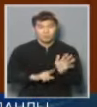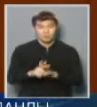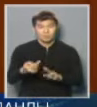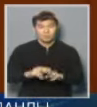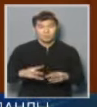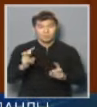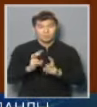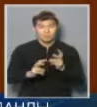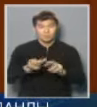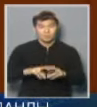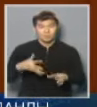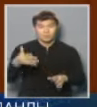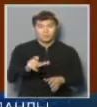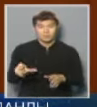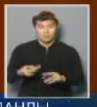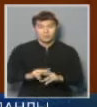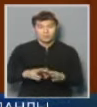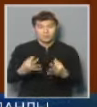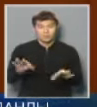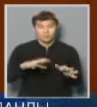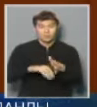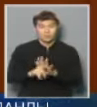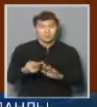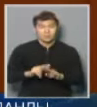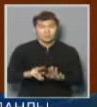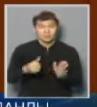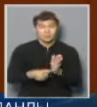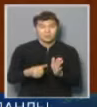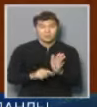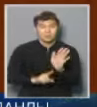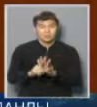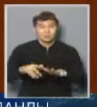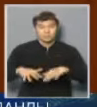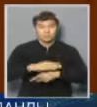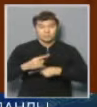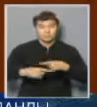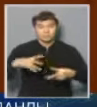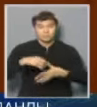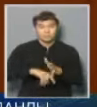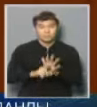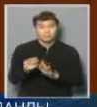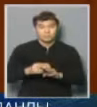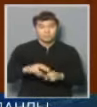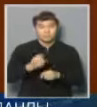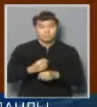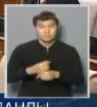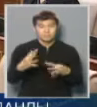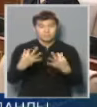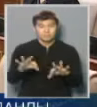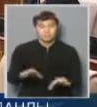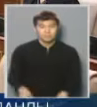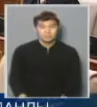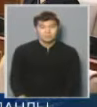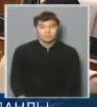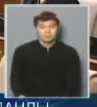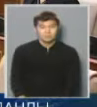өндірісіндегі 5000 қылмыстық іс қысқартылады. Оның ішінде 1674 адам қылмыстық жауапкершілігі босатылады.